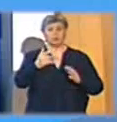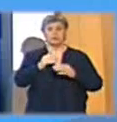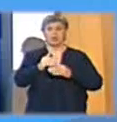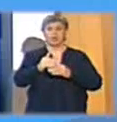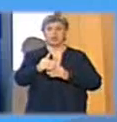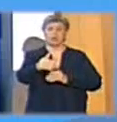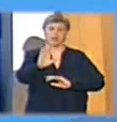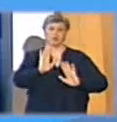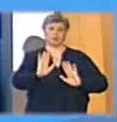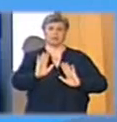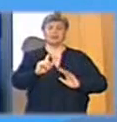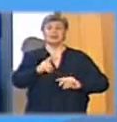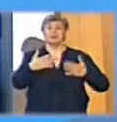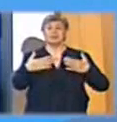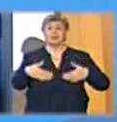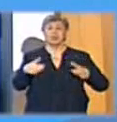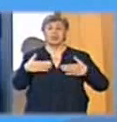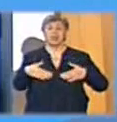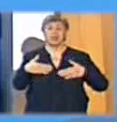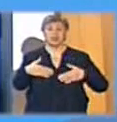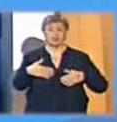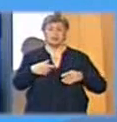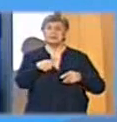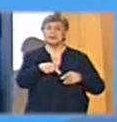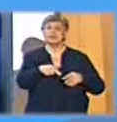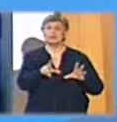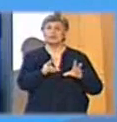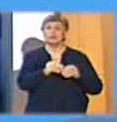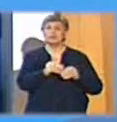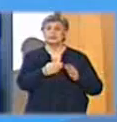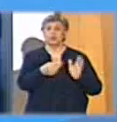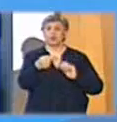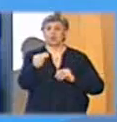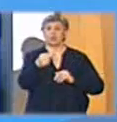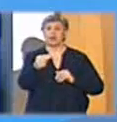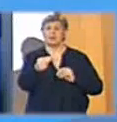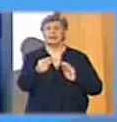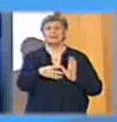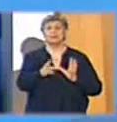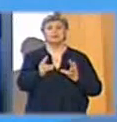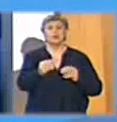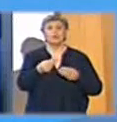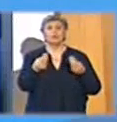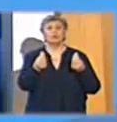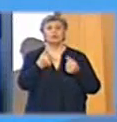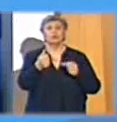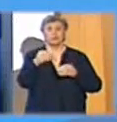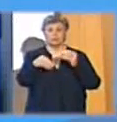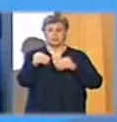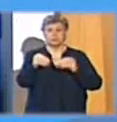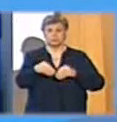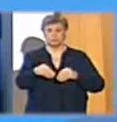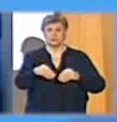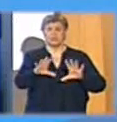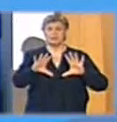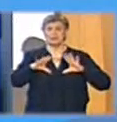εκλογικού νόμου να γίνει σε χρόνους ουδέτερους και απομακρυσμένους πολύ από εθνικές